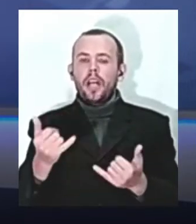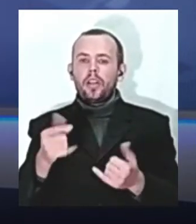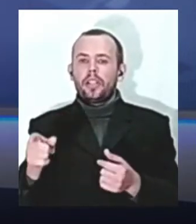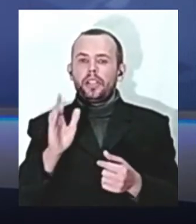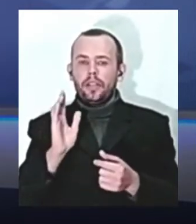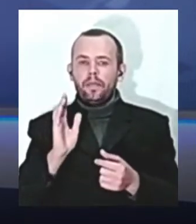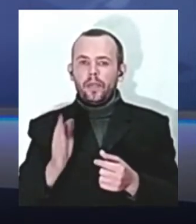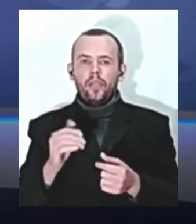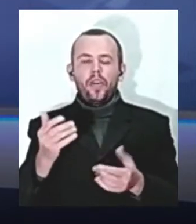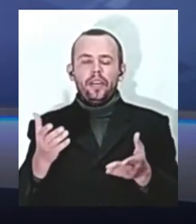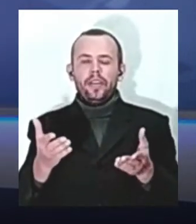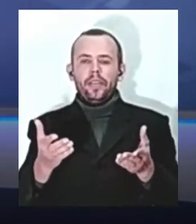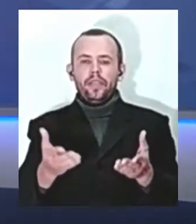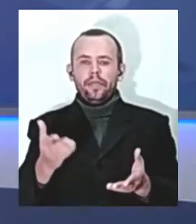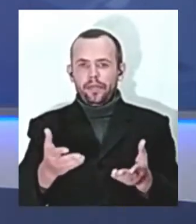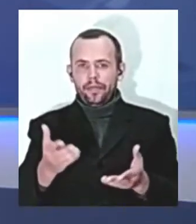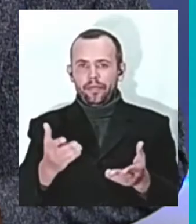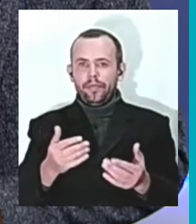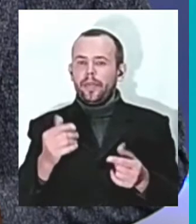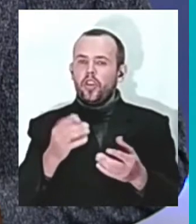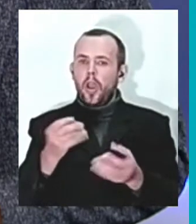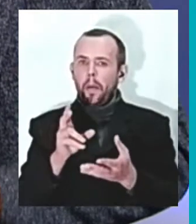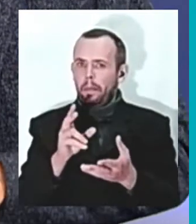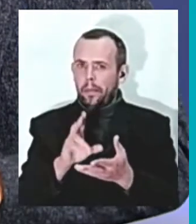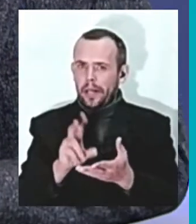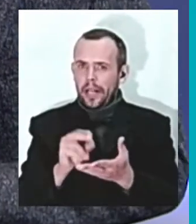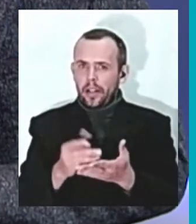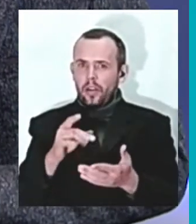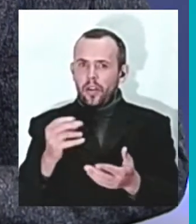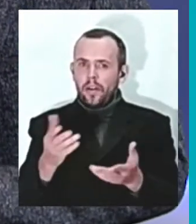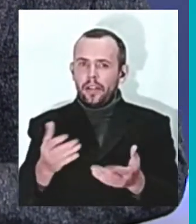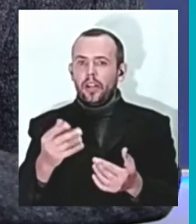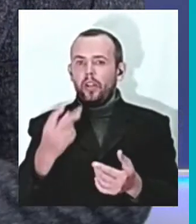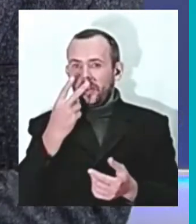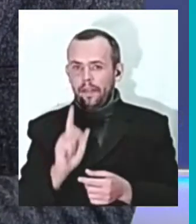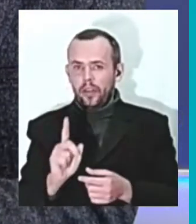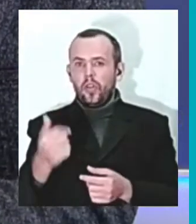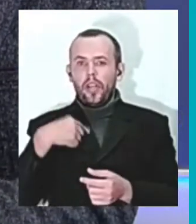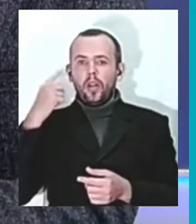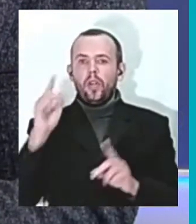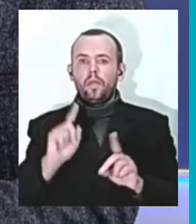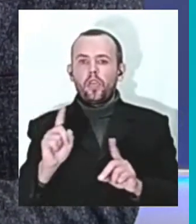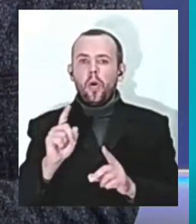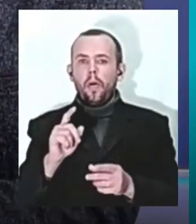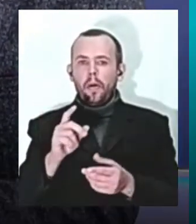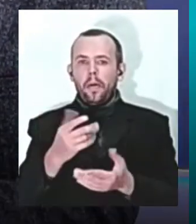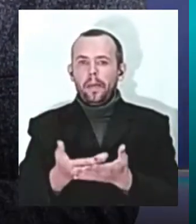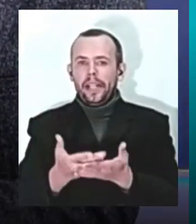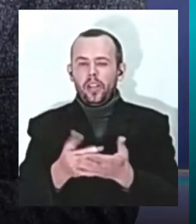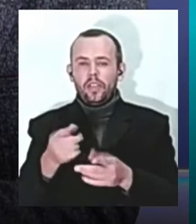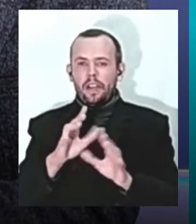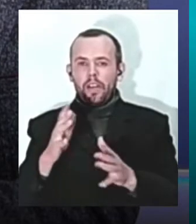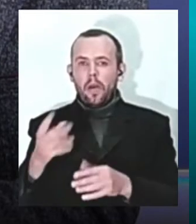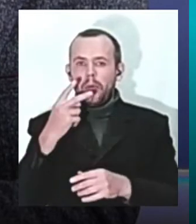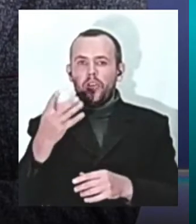підприємців заставляти? Ще і приклади конкретних цих громад було б чудово. Дивіться, я думаю, що приклади саме в цих випадках, бачите, коли я про гострі